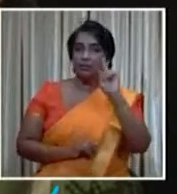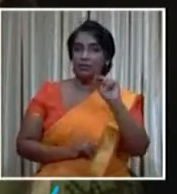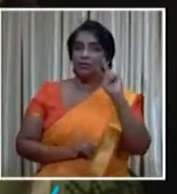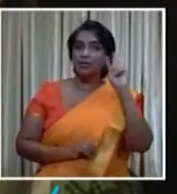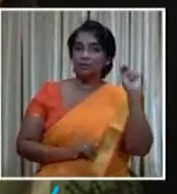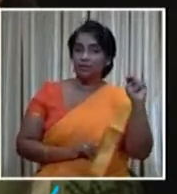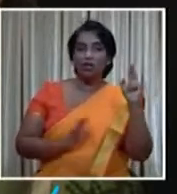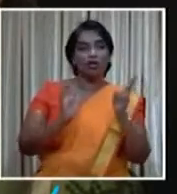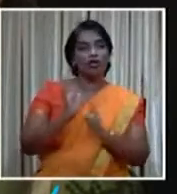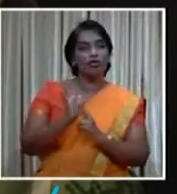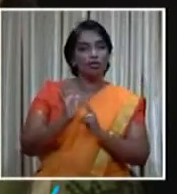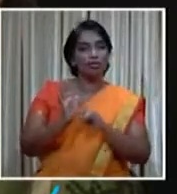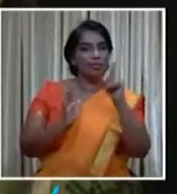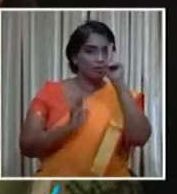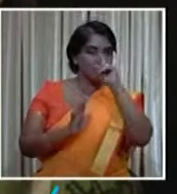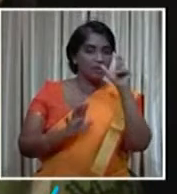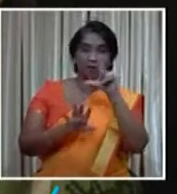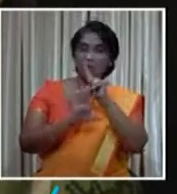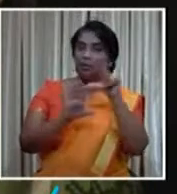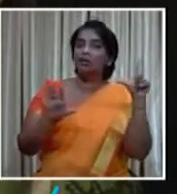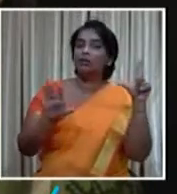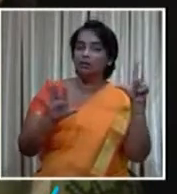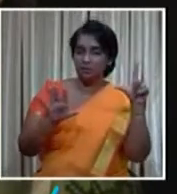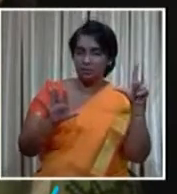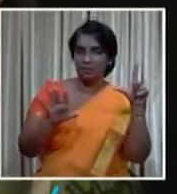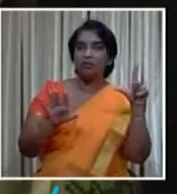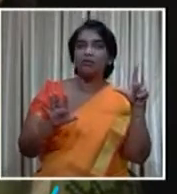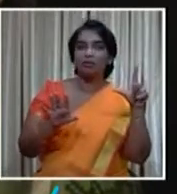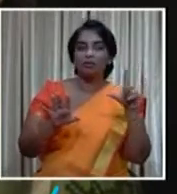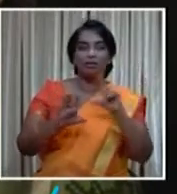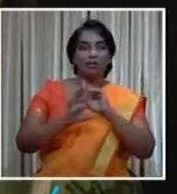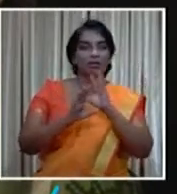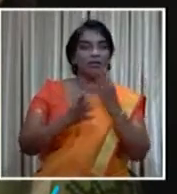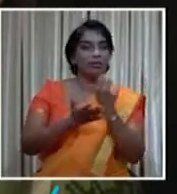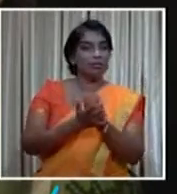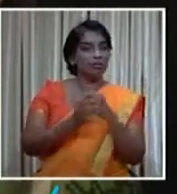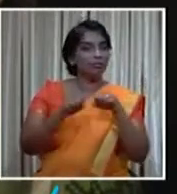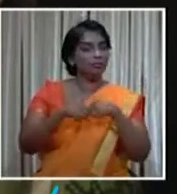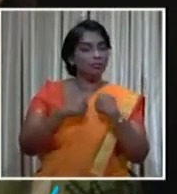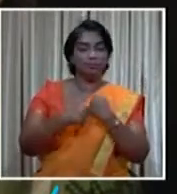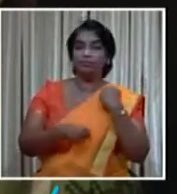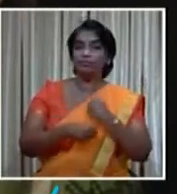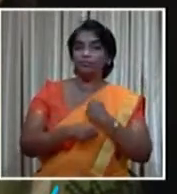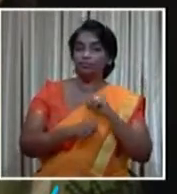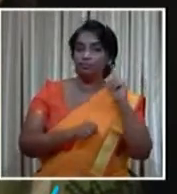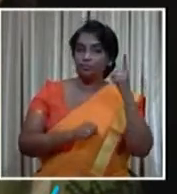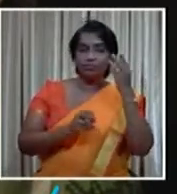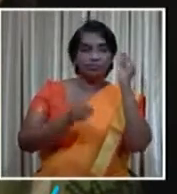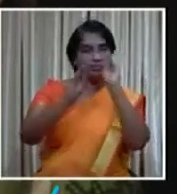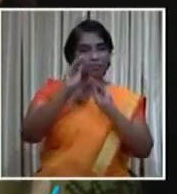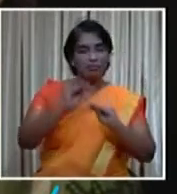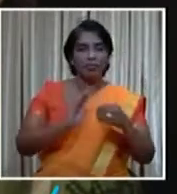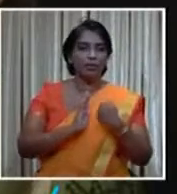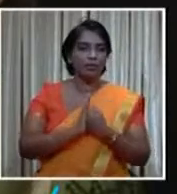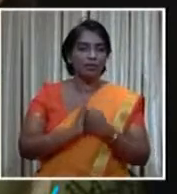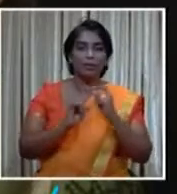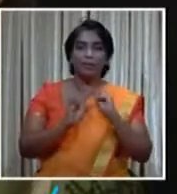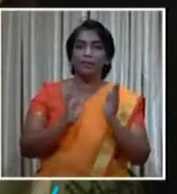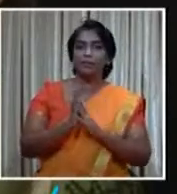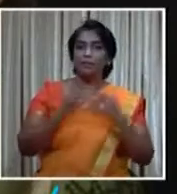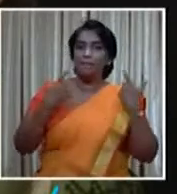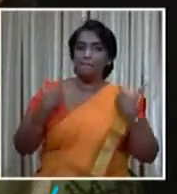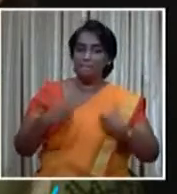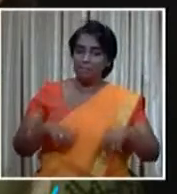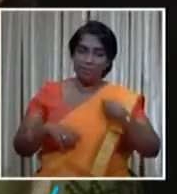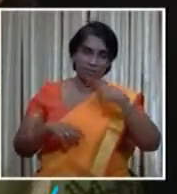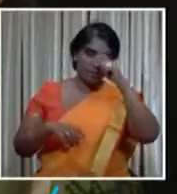20 නොවැම්බර් මාසේ 17 වෙනි දින පොදුජන රජයේ ප්‍රථම අයවැය ගරු අග්‍රාමාත්‍ය මහින්ද